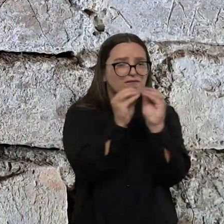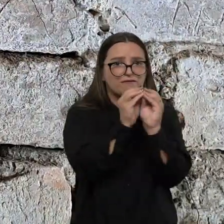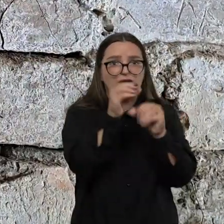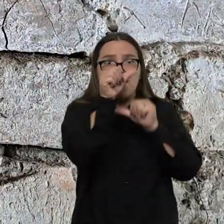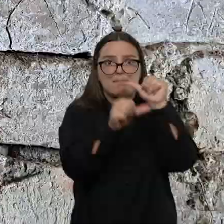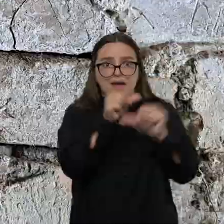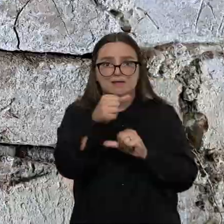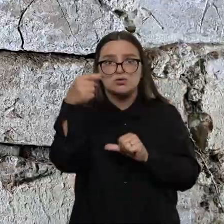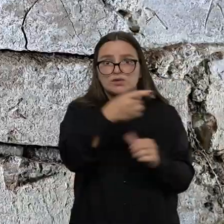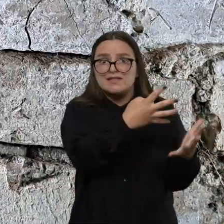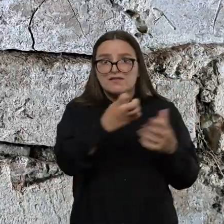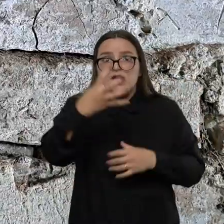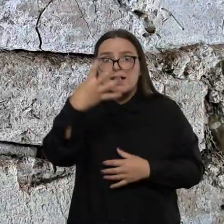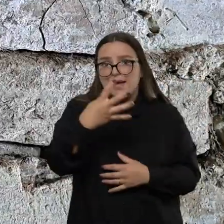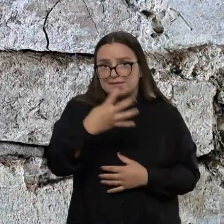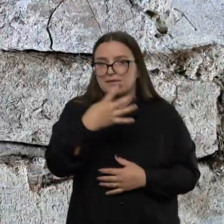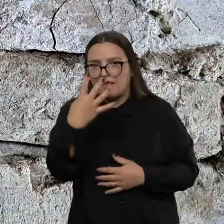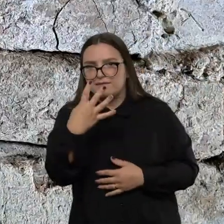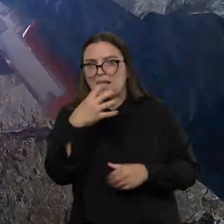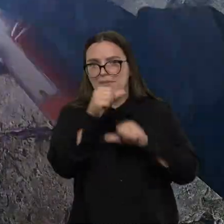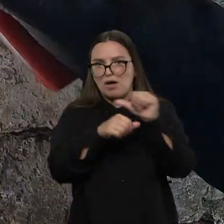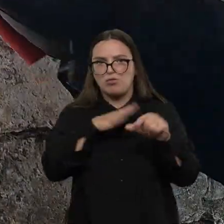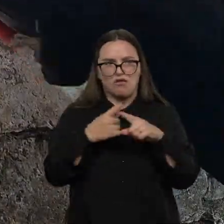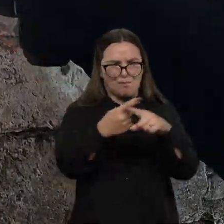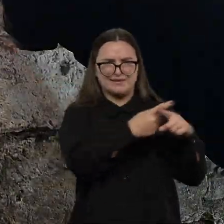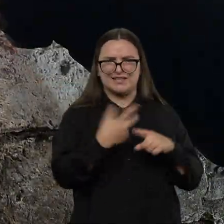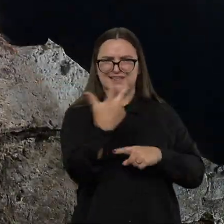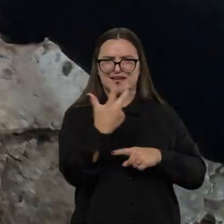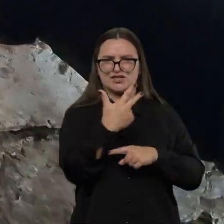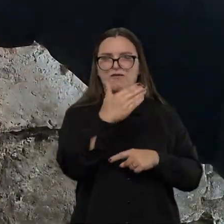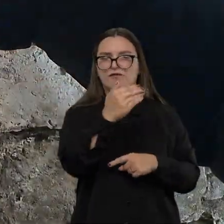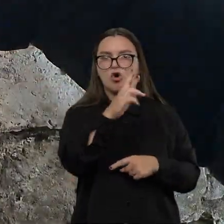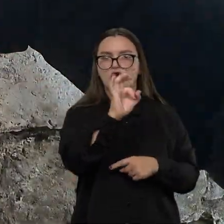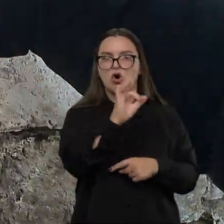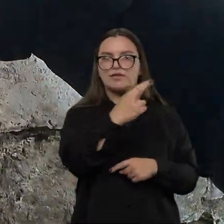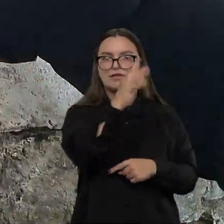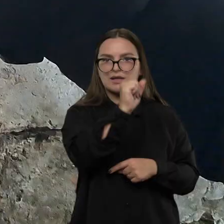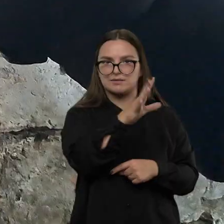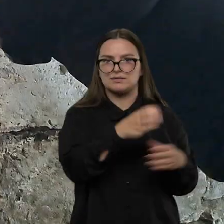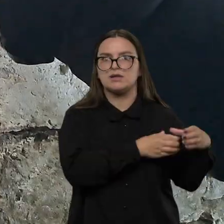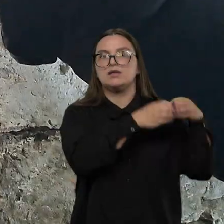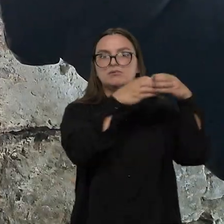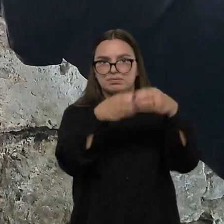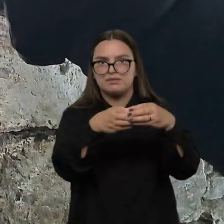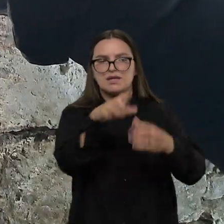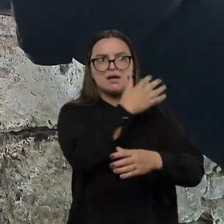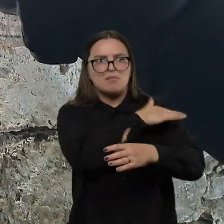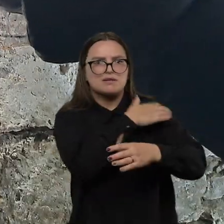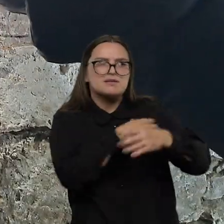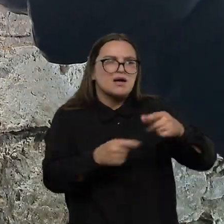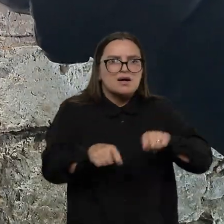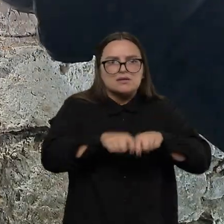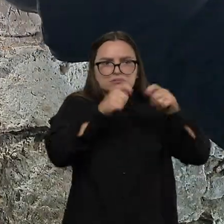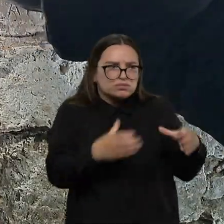kada ateina tas sovietų Baltarusijos 3 frontas, ar ne, Mizaruose liktai štabas ir čia jau